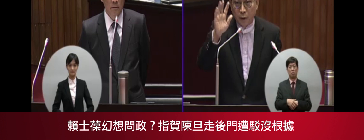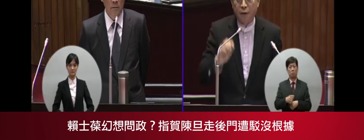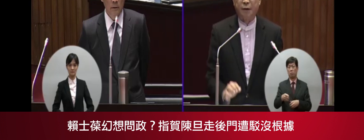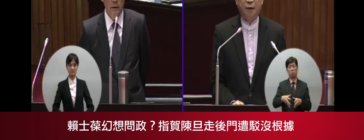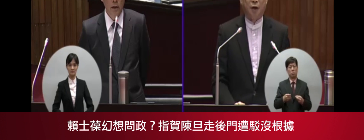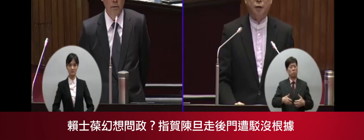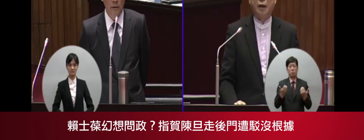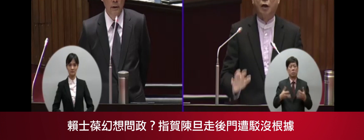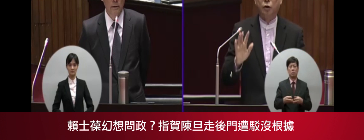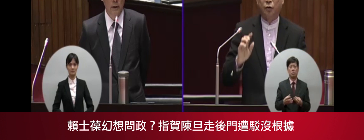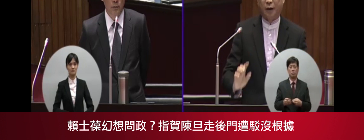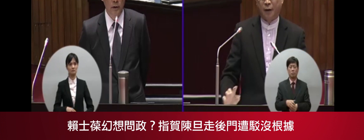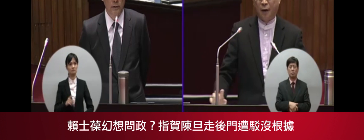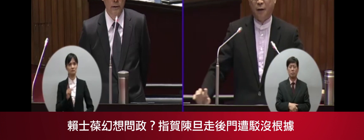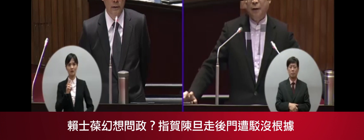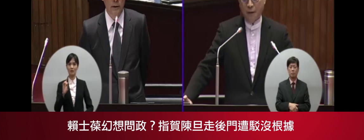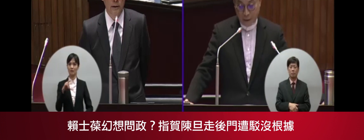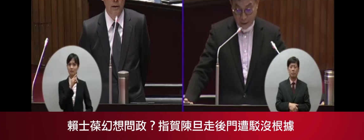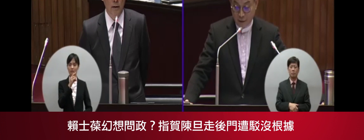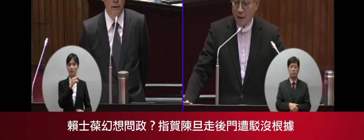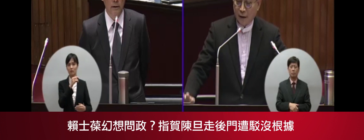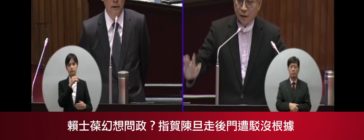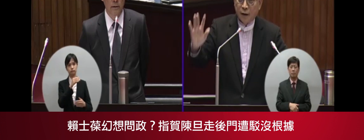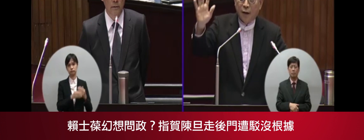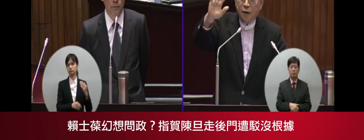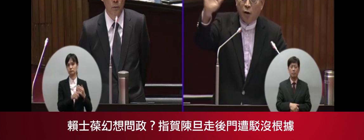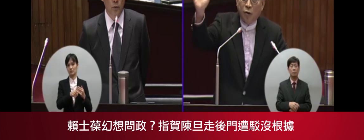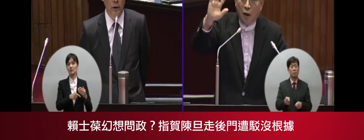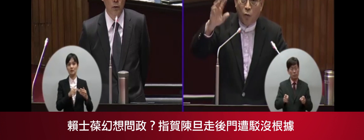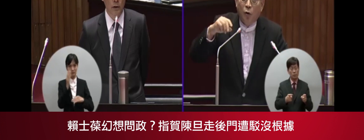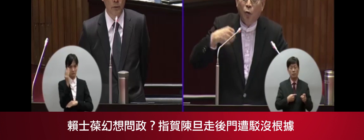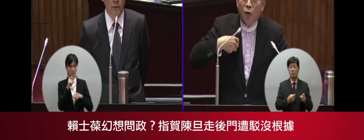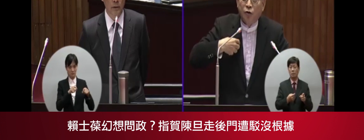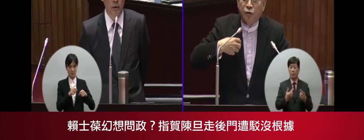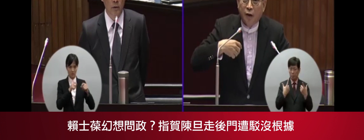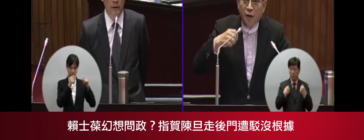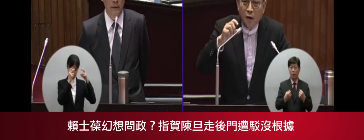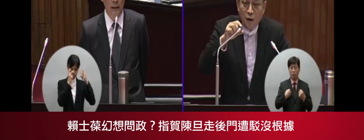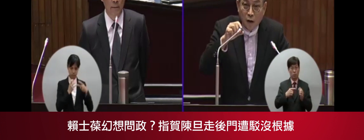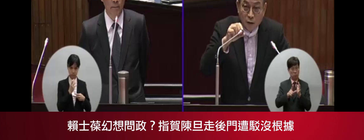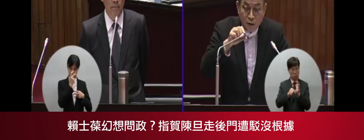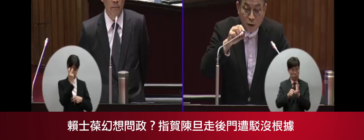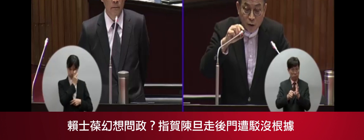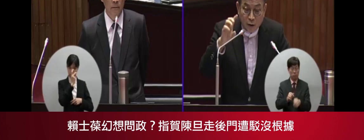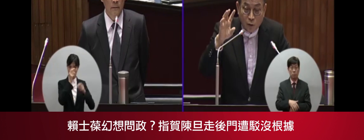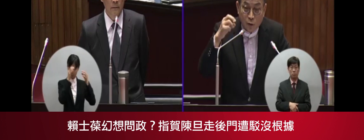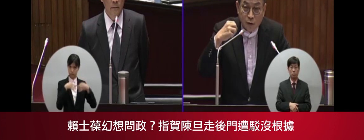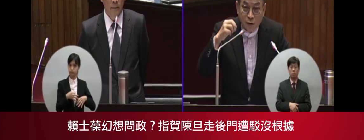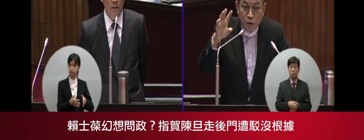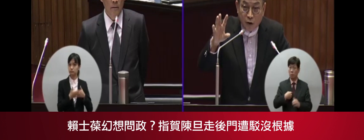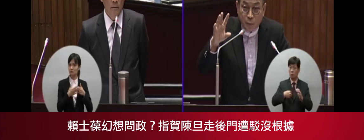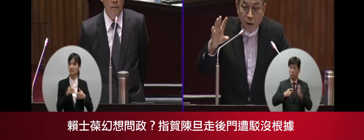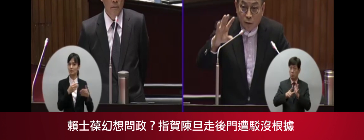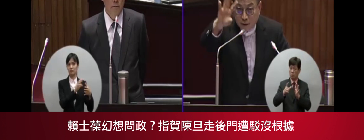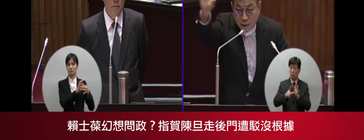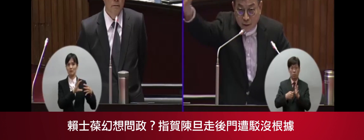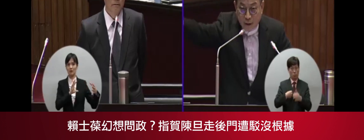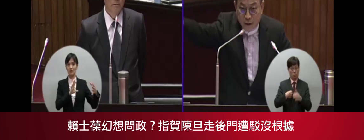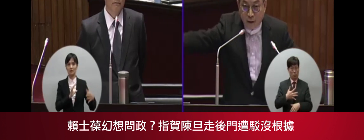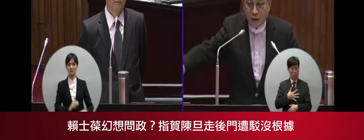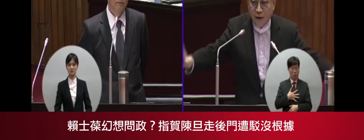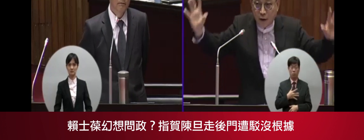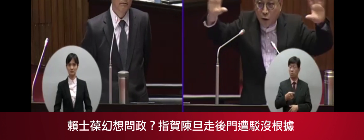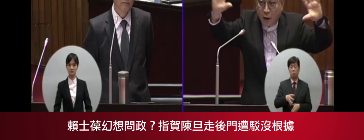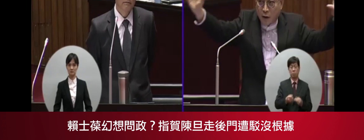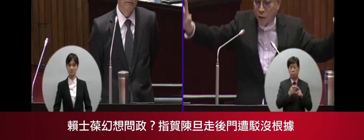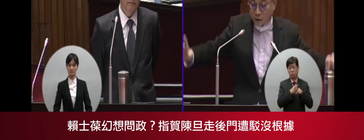动怒，不用急。 一条龙的政策确实是值得检讨的，这个跟对陆客批评也没有关系啊。 这个院长，我的时间有限，你不要用你